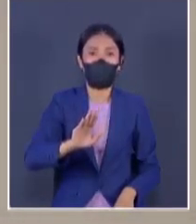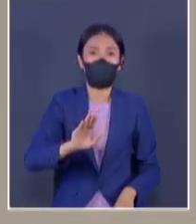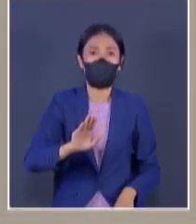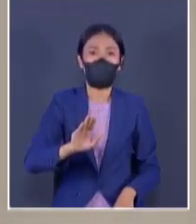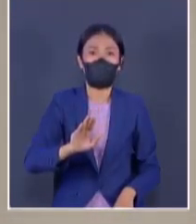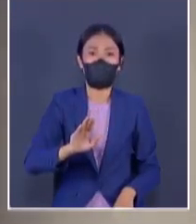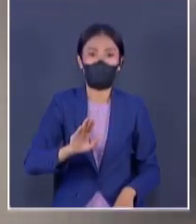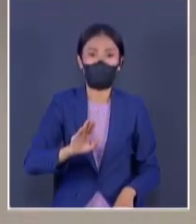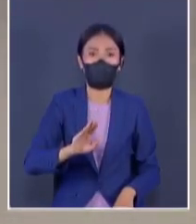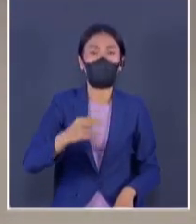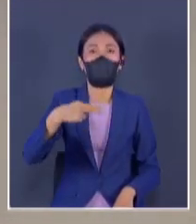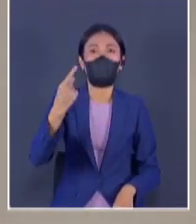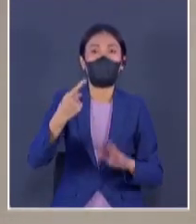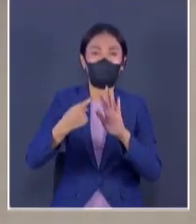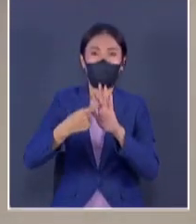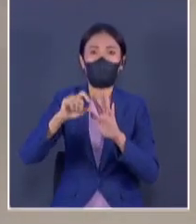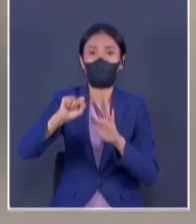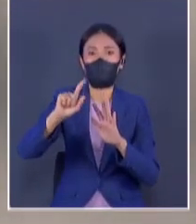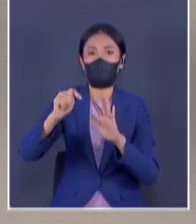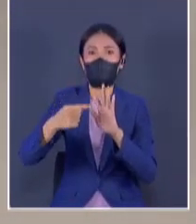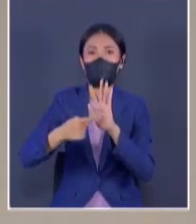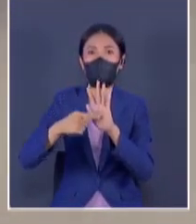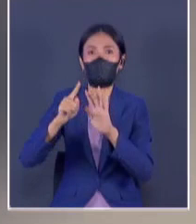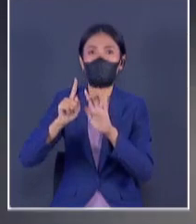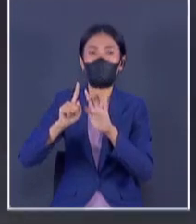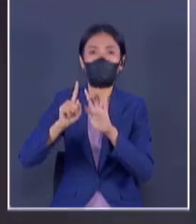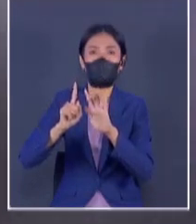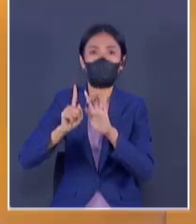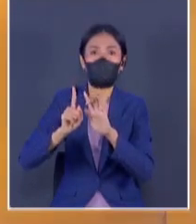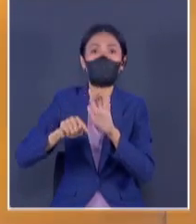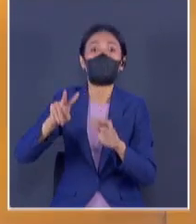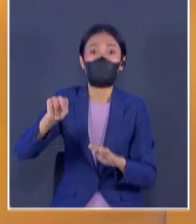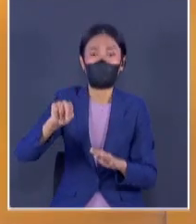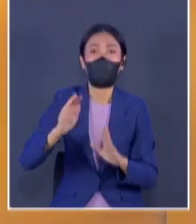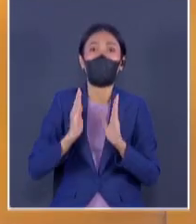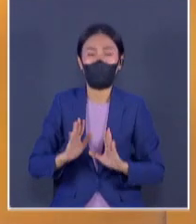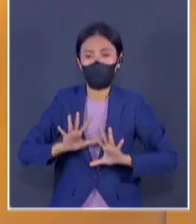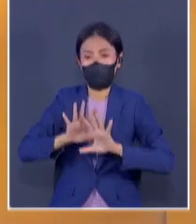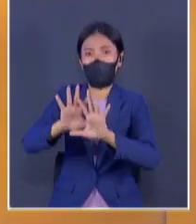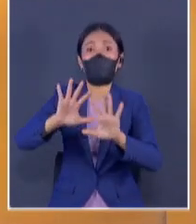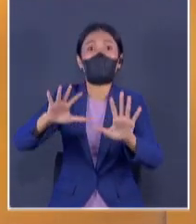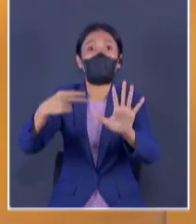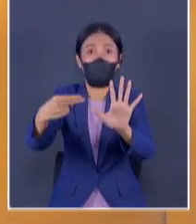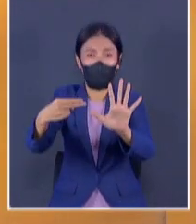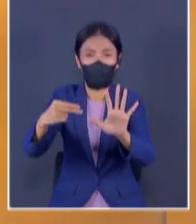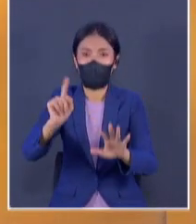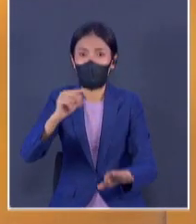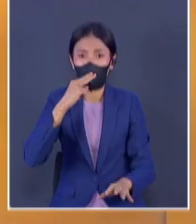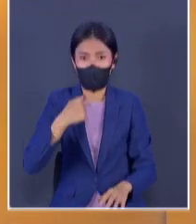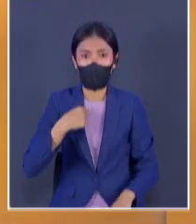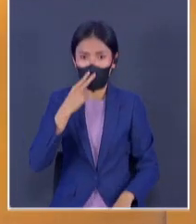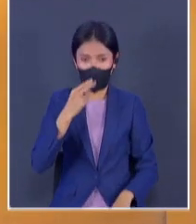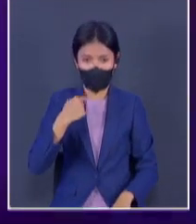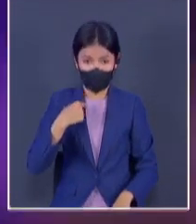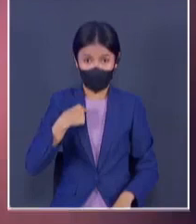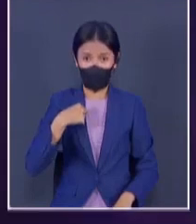ที่มีผู้ชมเข้าร่วมงานประมาณ 50,000 คนค่ะโดยเหตุสลดเกิดเมื่อศิลปินแรปเปอร์ชื่อดังชาวอเมริกันทราวิสสก็อตได้ขึ้นแสดงนะคะ